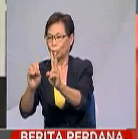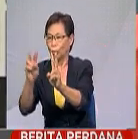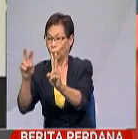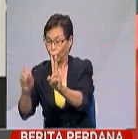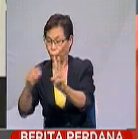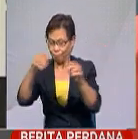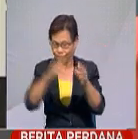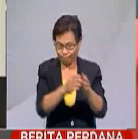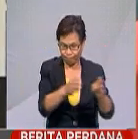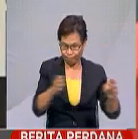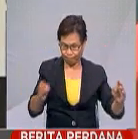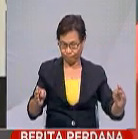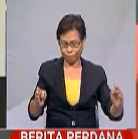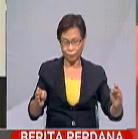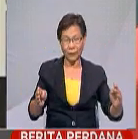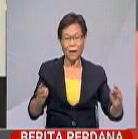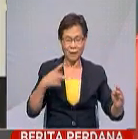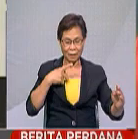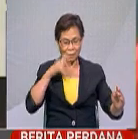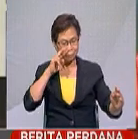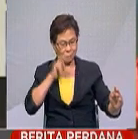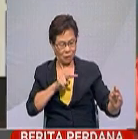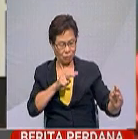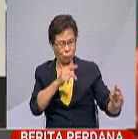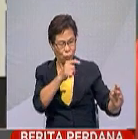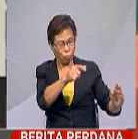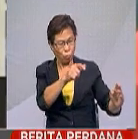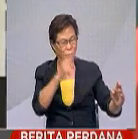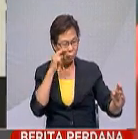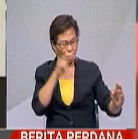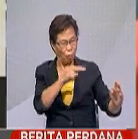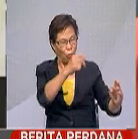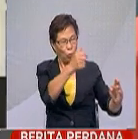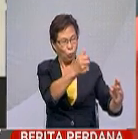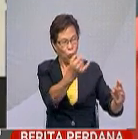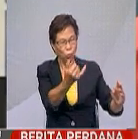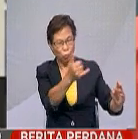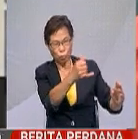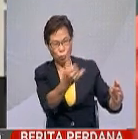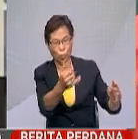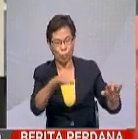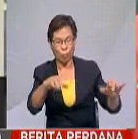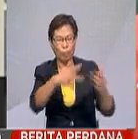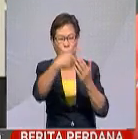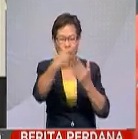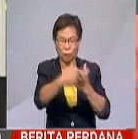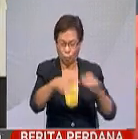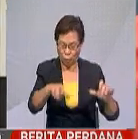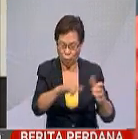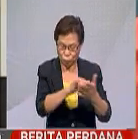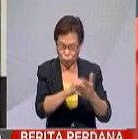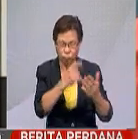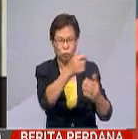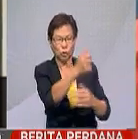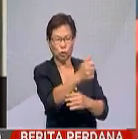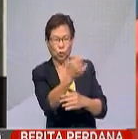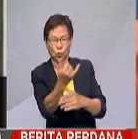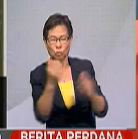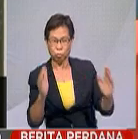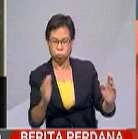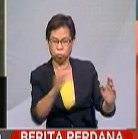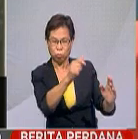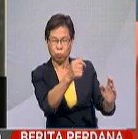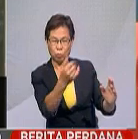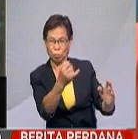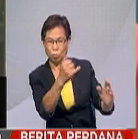ini. Kita akan melihat keberkesanan setiap projek-projek demonstrasi ini dan kita masih meneruskan